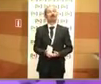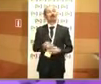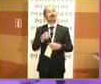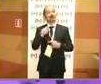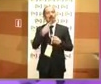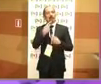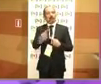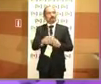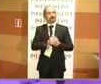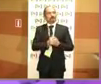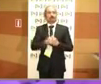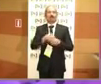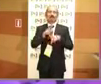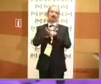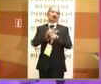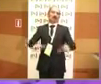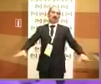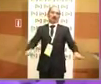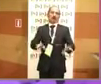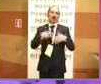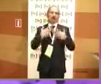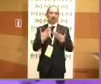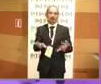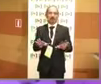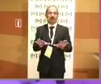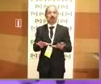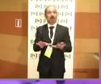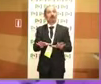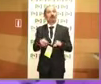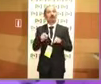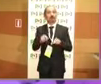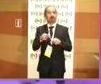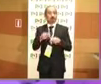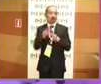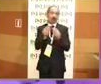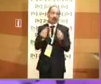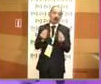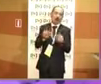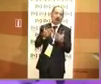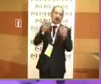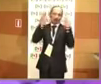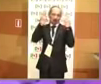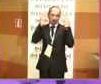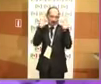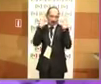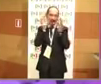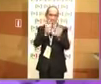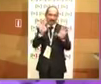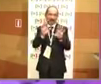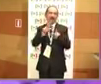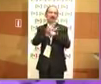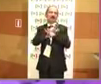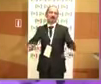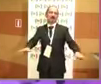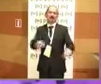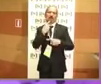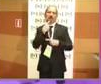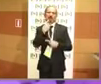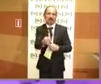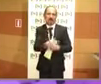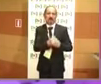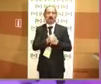mi sono perfino stancato e lo trovo umiliante. Mi sono perfino stancato di